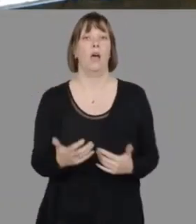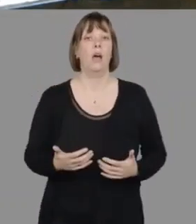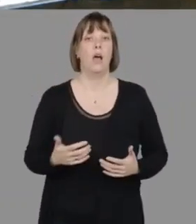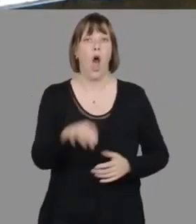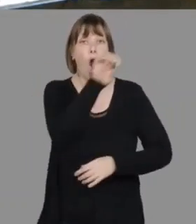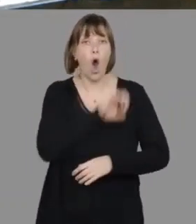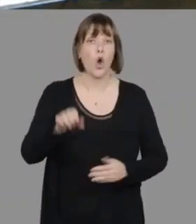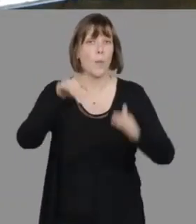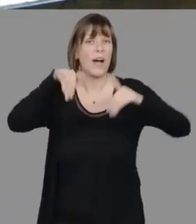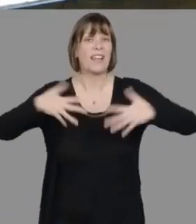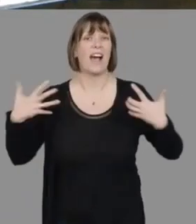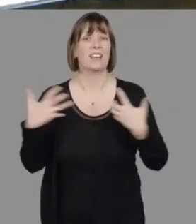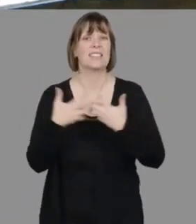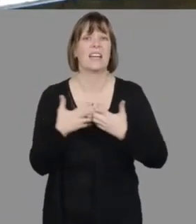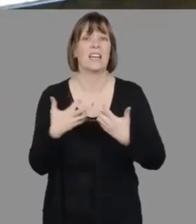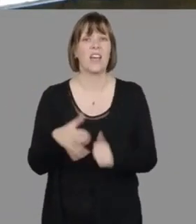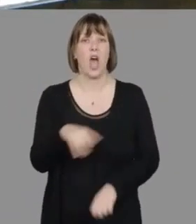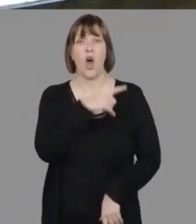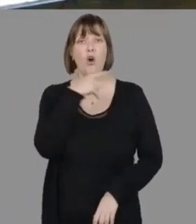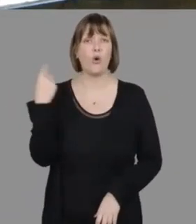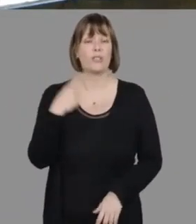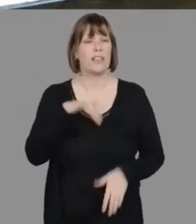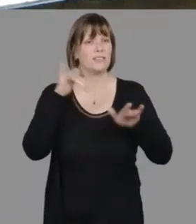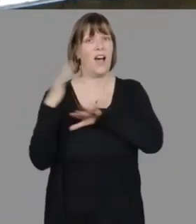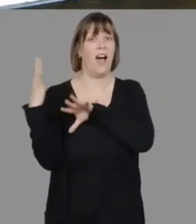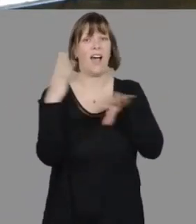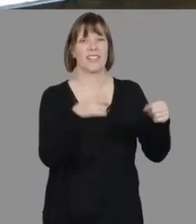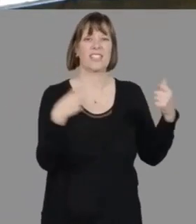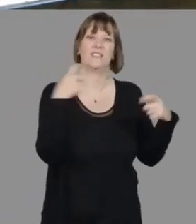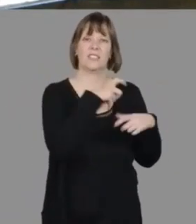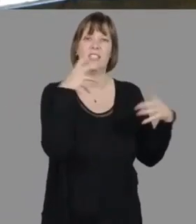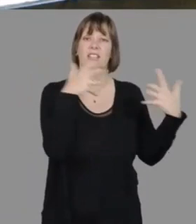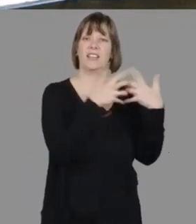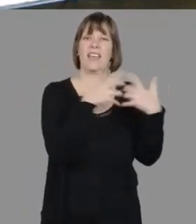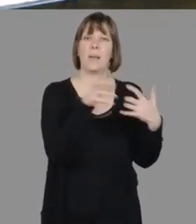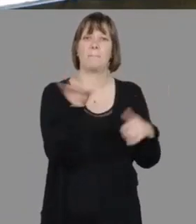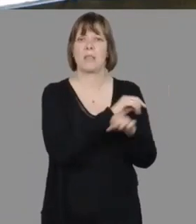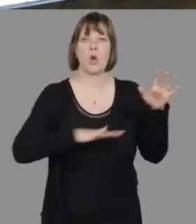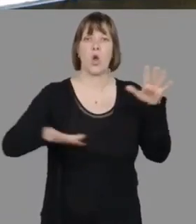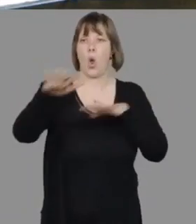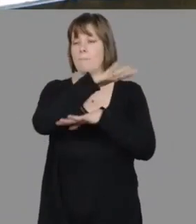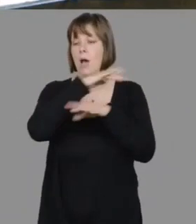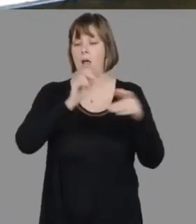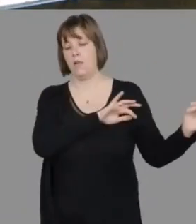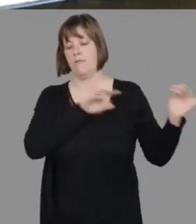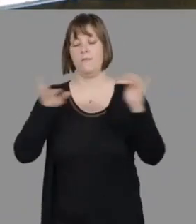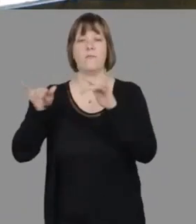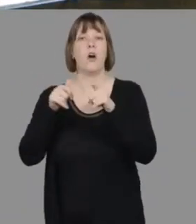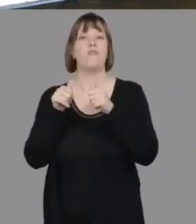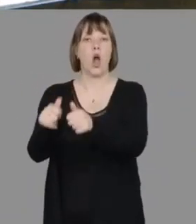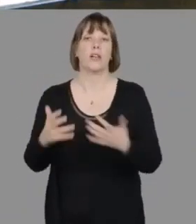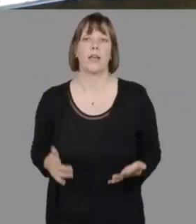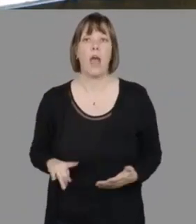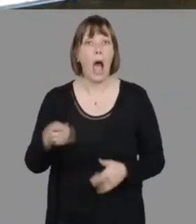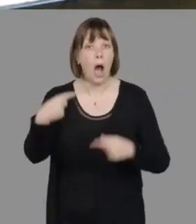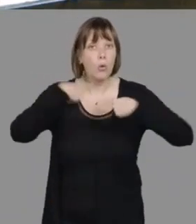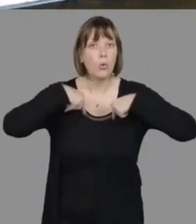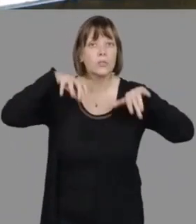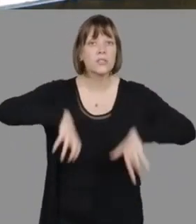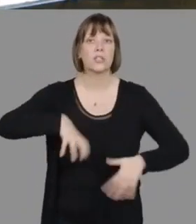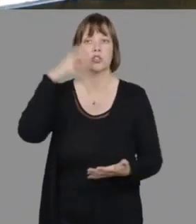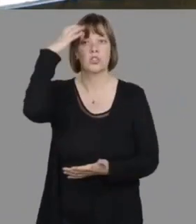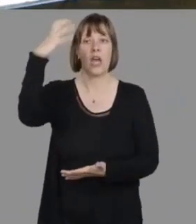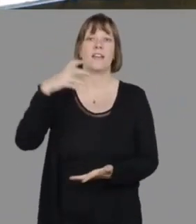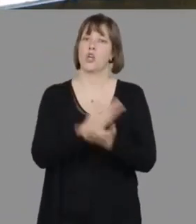Krieg. Russland führt einen Angriffskrieg gegen die Ukraine mit globalen Folgen, auch für unsere Stadt, die erneut im Laufe